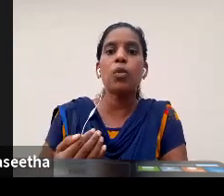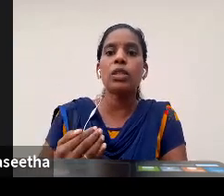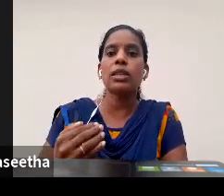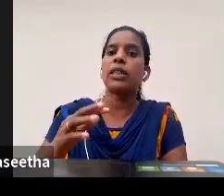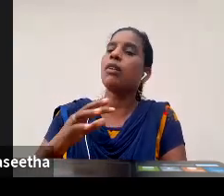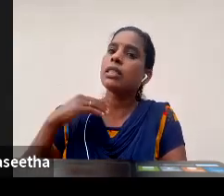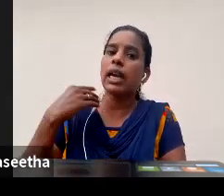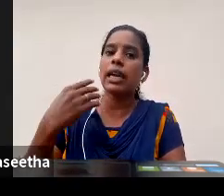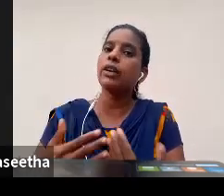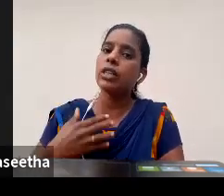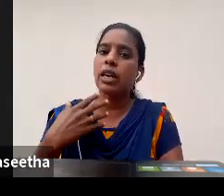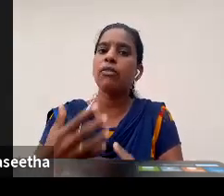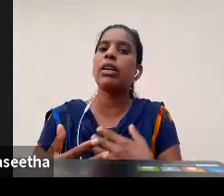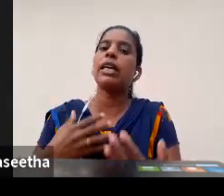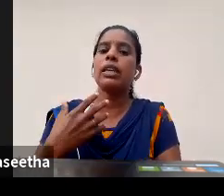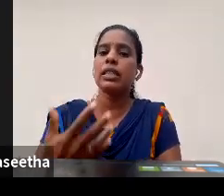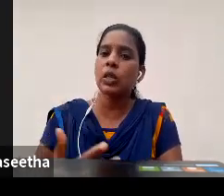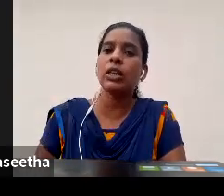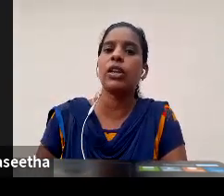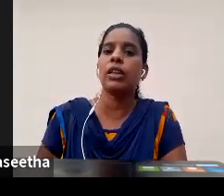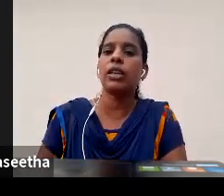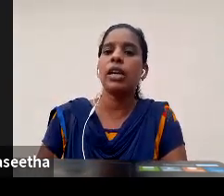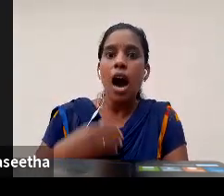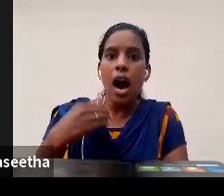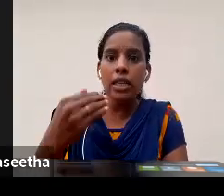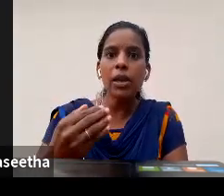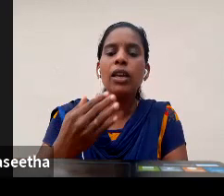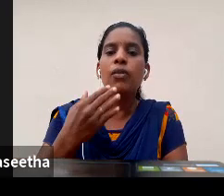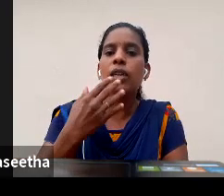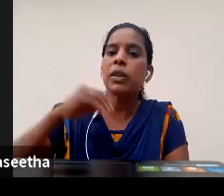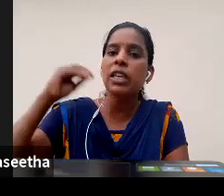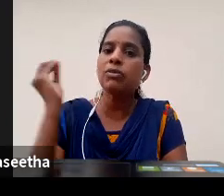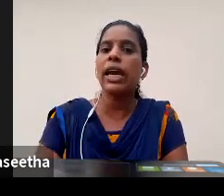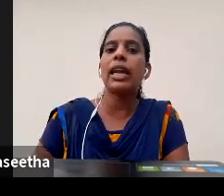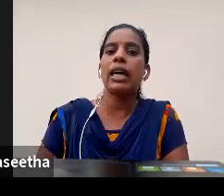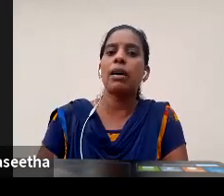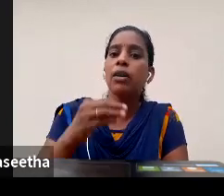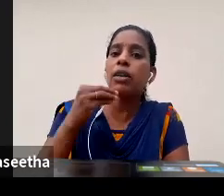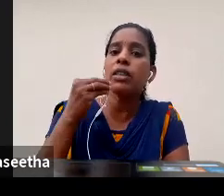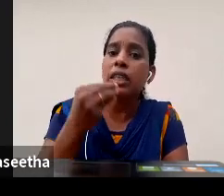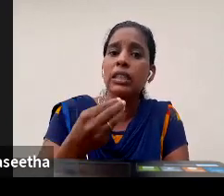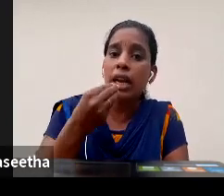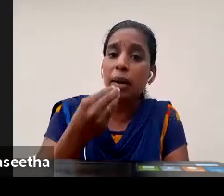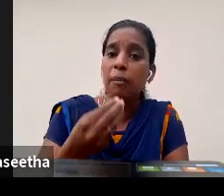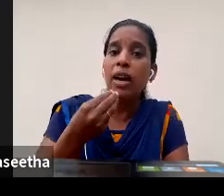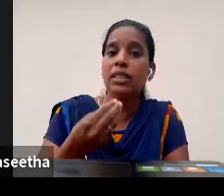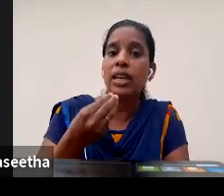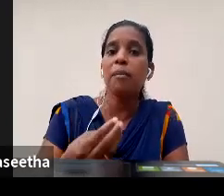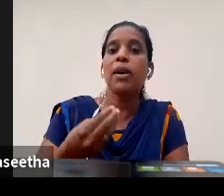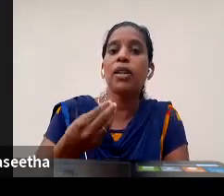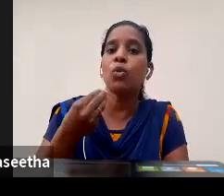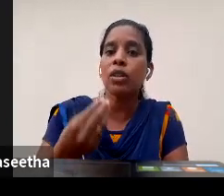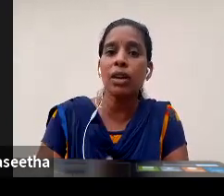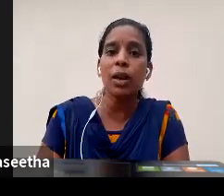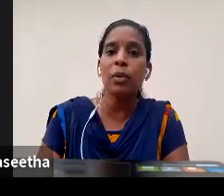ഡിഗ്രിക്ക് പോകുന്ന സമയത്ത് അവിടെ സൈൻ ലാംഗ്വേജിലാണ് അവരുടെ ഇൻസ്ട്രക്ഷൻ വരുന്നത്. ആ സമയത്ത് ഇവർക്ക് സ്പീച്ച് വേണ്ട. നമ്മളിവിടുന്ന് അച്ഛാ